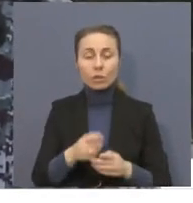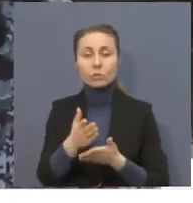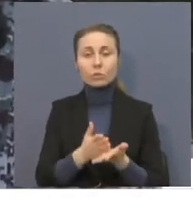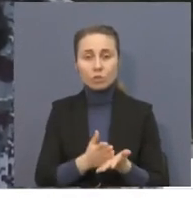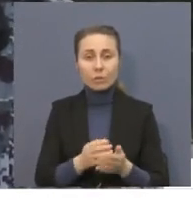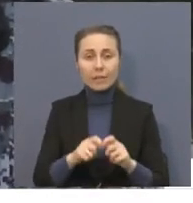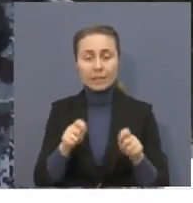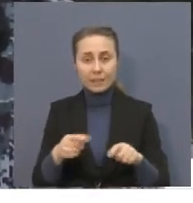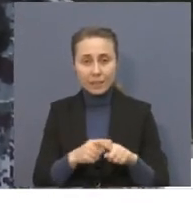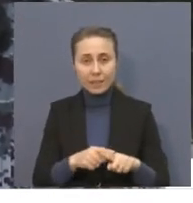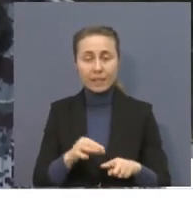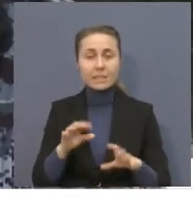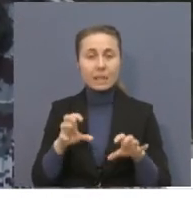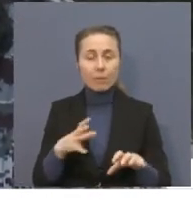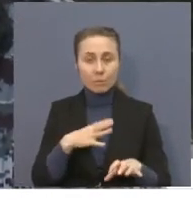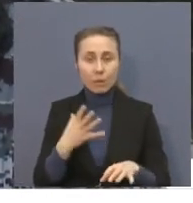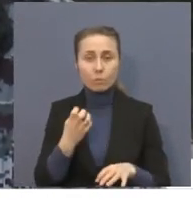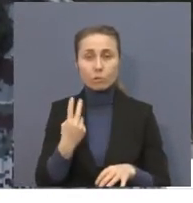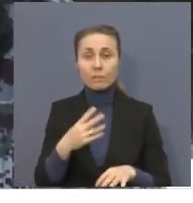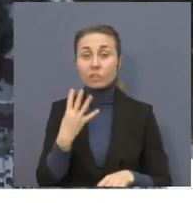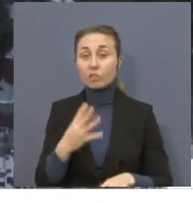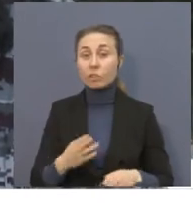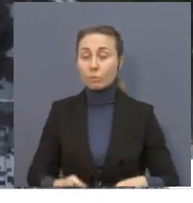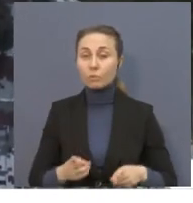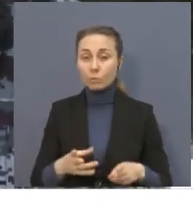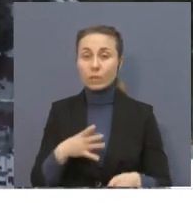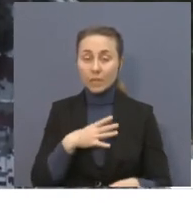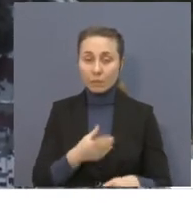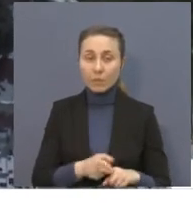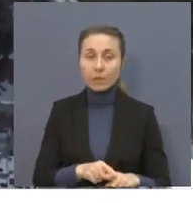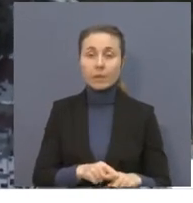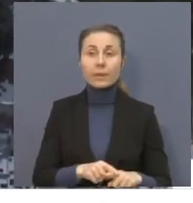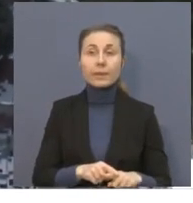служебно-розыскными собаками было раскрыто 524 преступления.